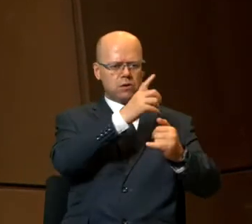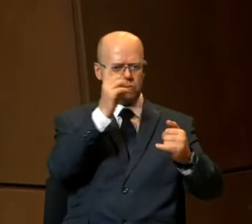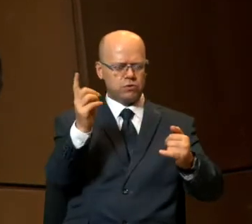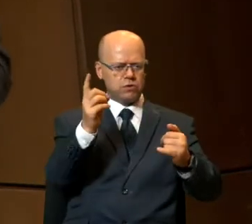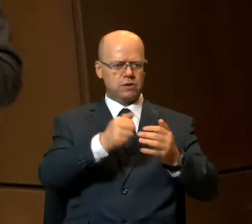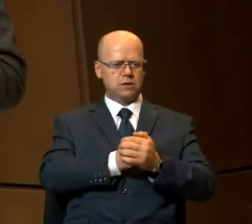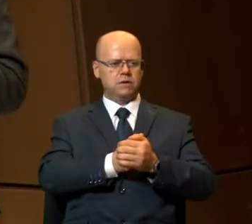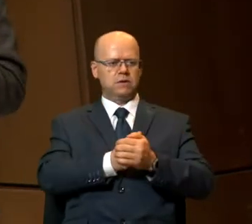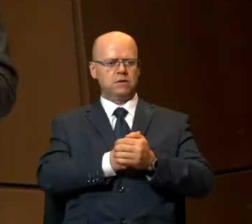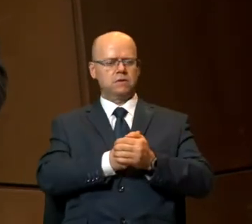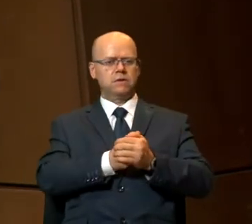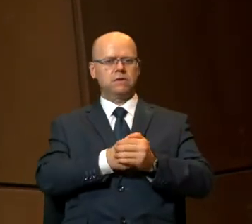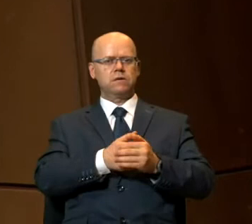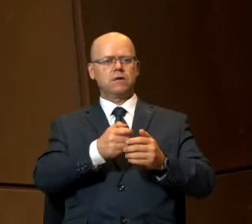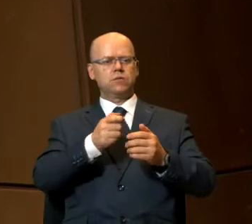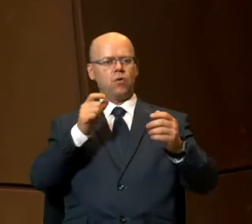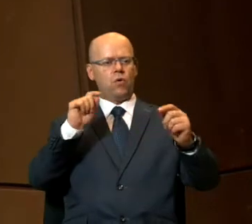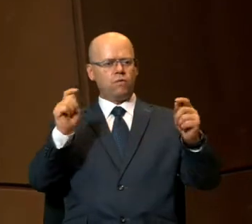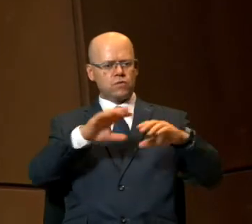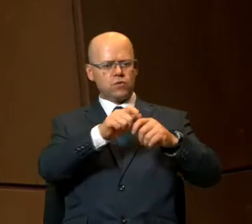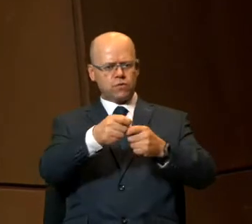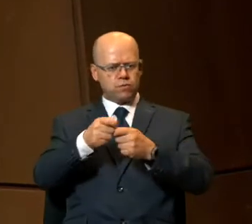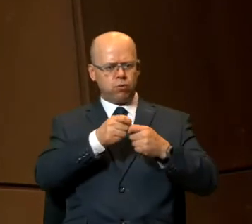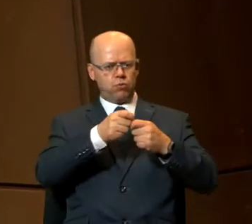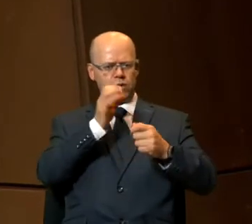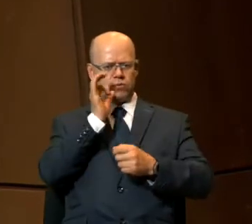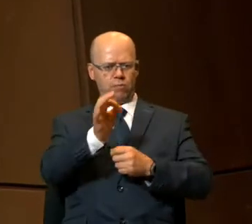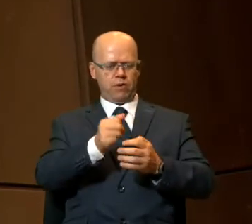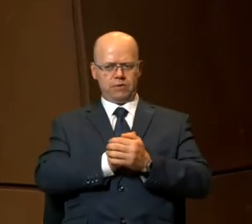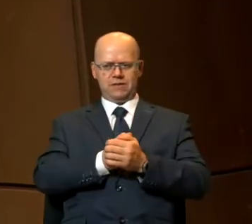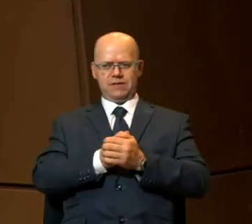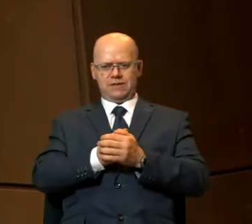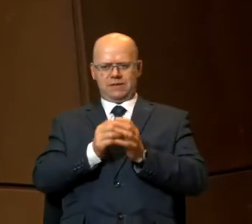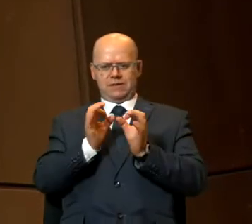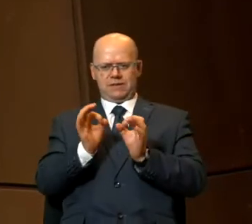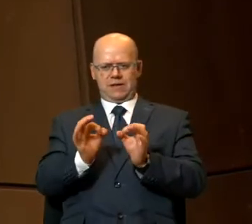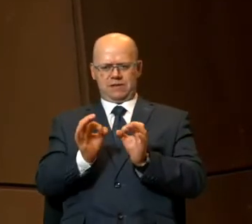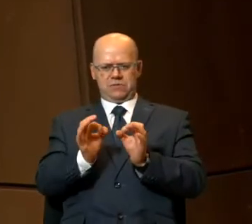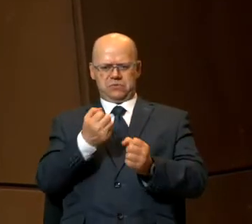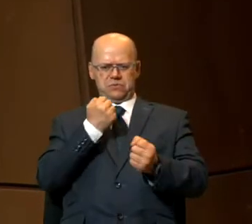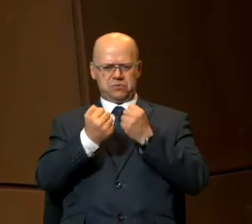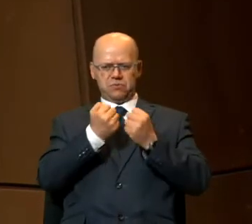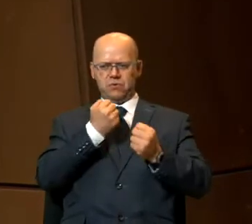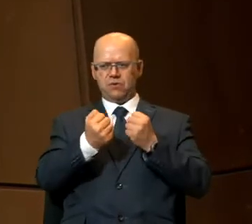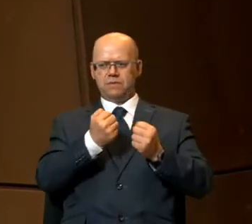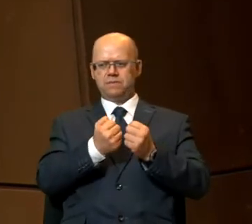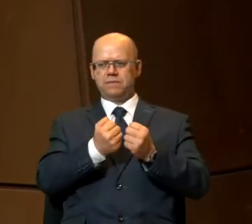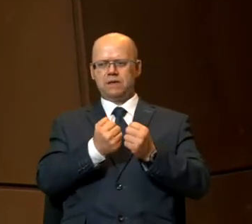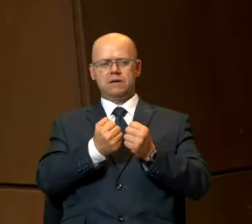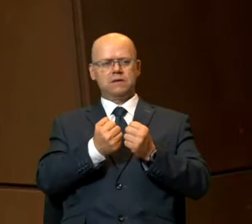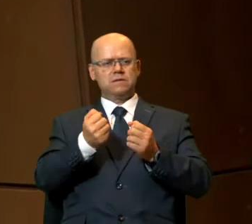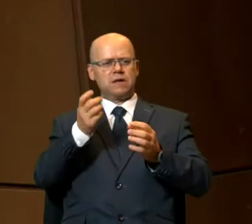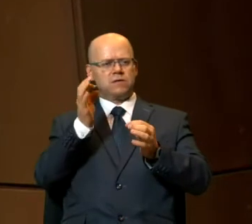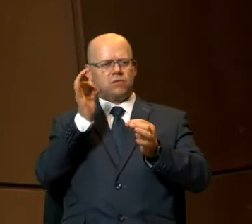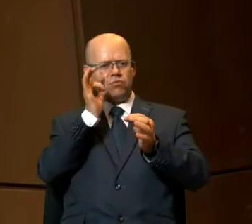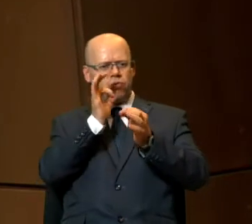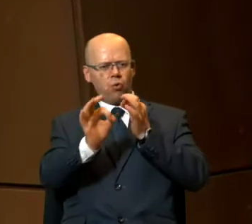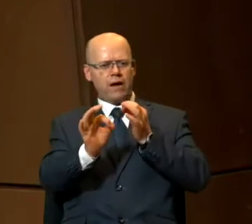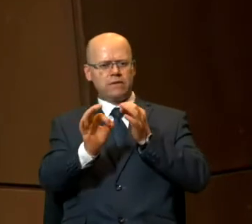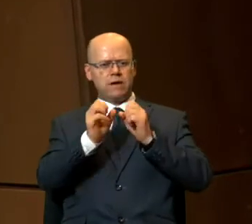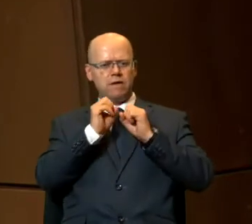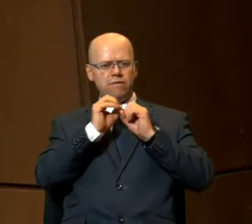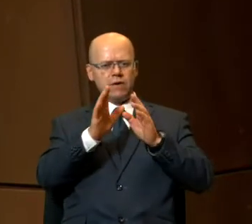są zwolennikami wspólnego dobra. I myślę, że trudno jest nam tak naprawdę w sposób substancjalny lub namacalny